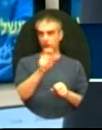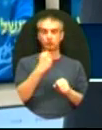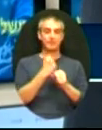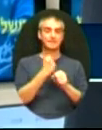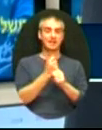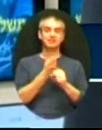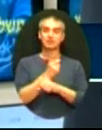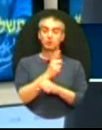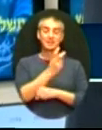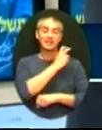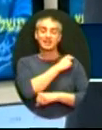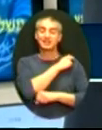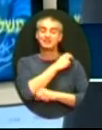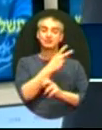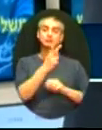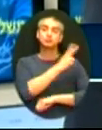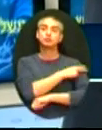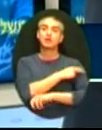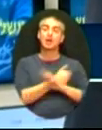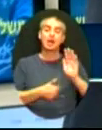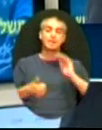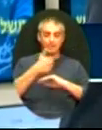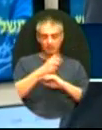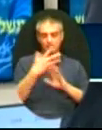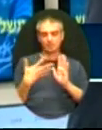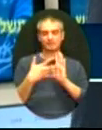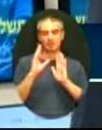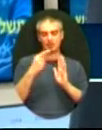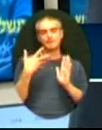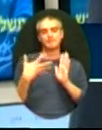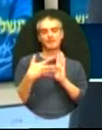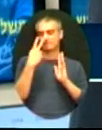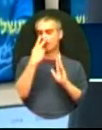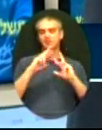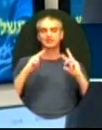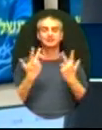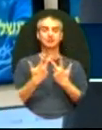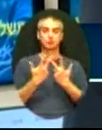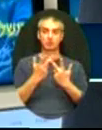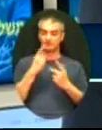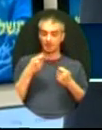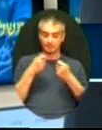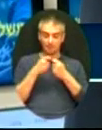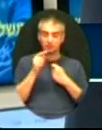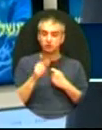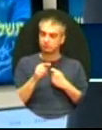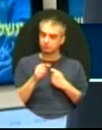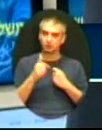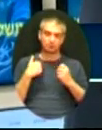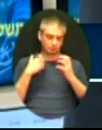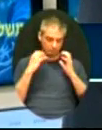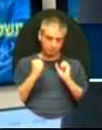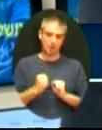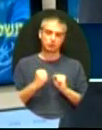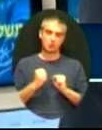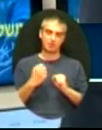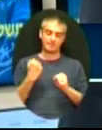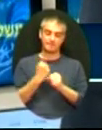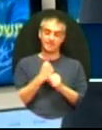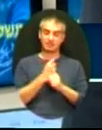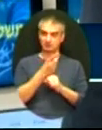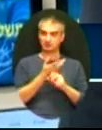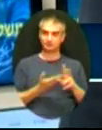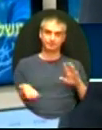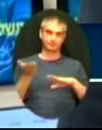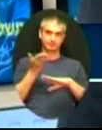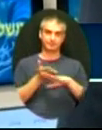קצין משטרה בכיר נבחן גם במבחן הציבורי. ובהקשר הזה אין ספק שהמעשים